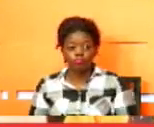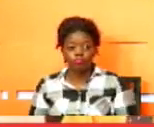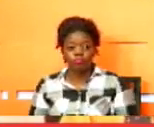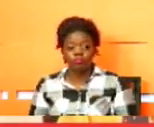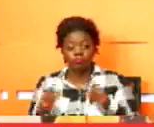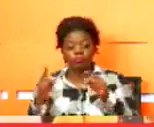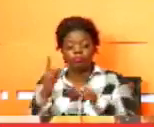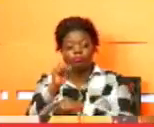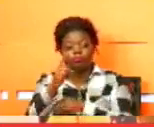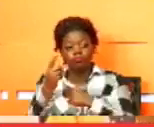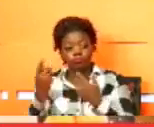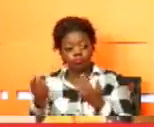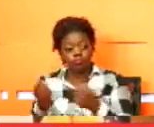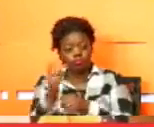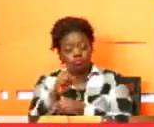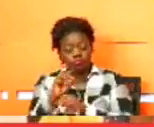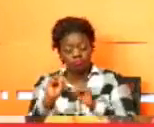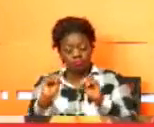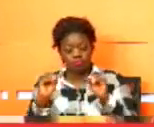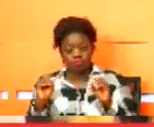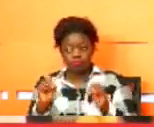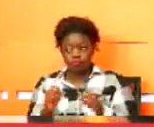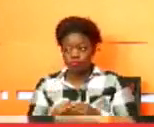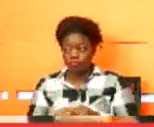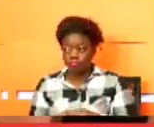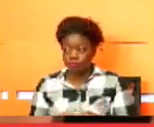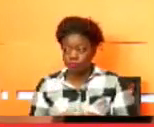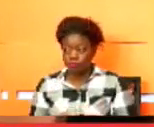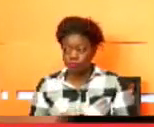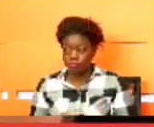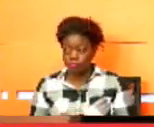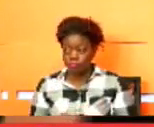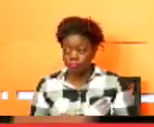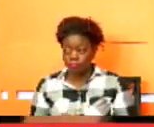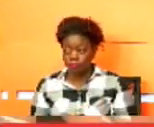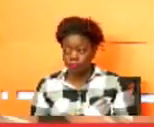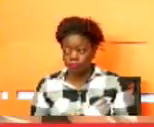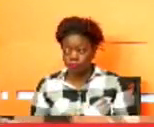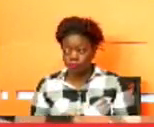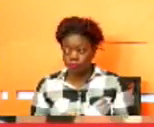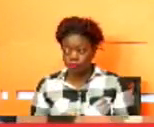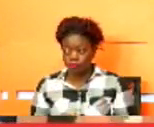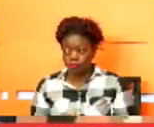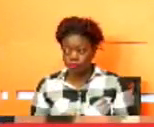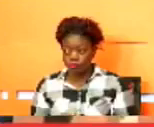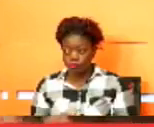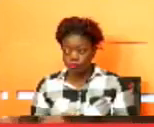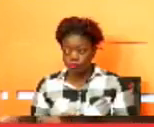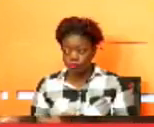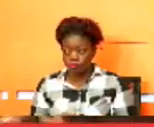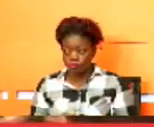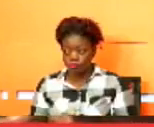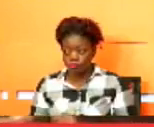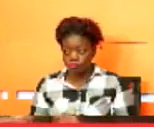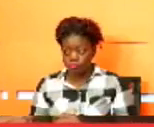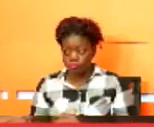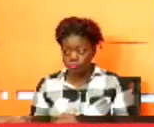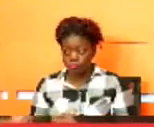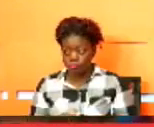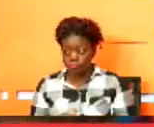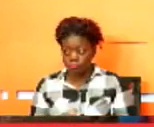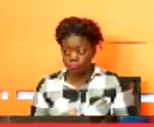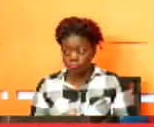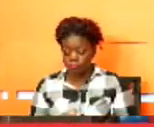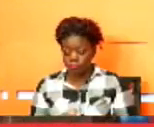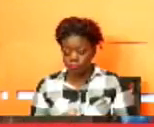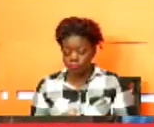nga ntyo baba atuwaninga ntyo bamufuluma mayumba. Emmanuel Mubiru amyuka ssentebe w'ekyalo kya Makerere Kivulu 1 agambye